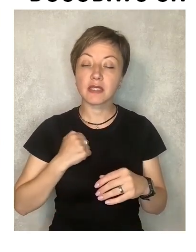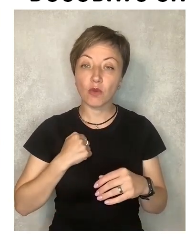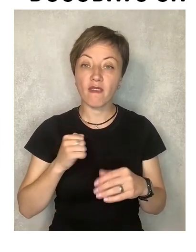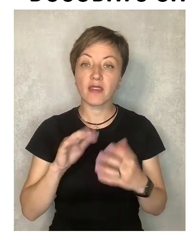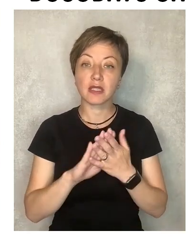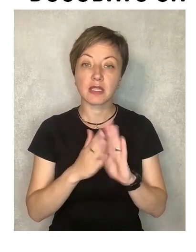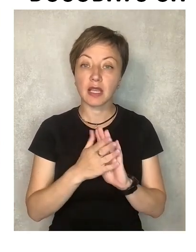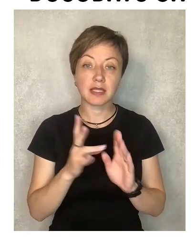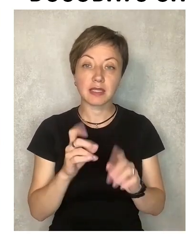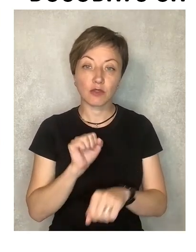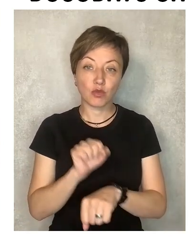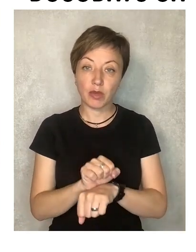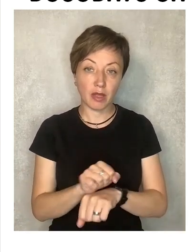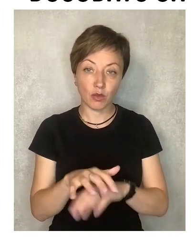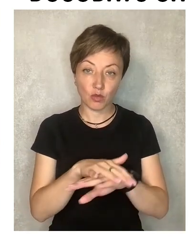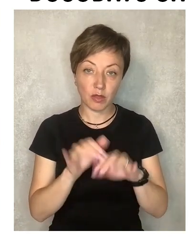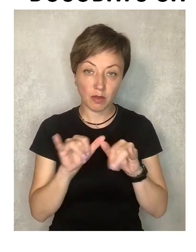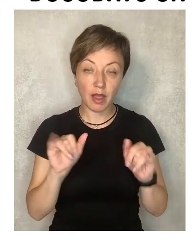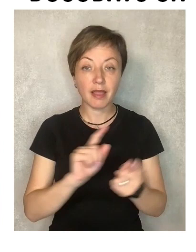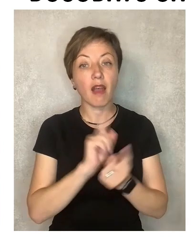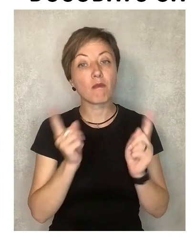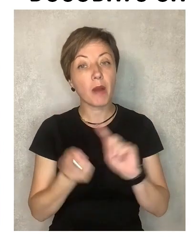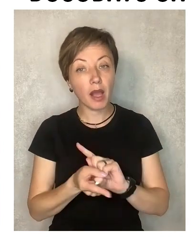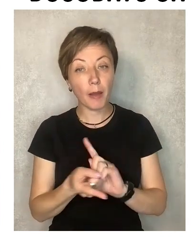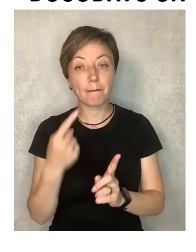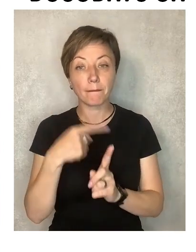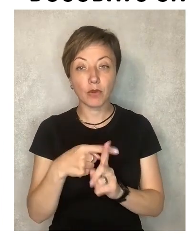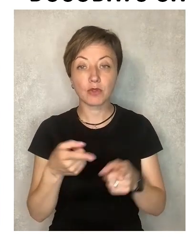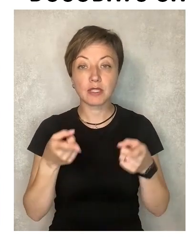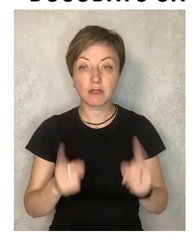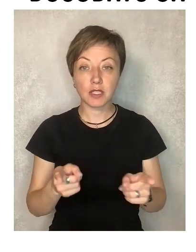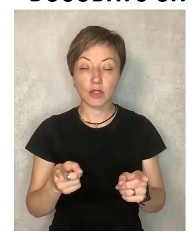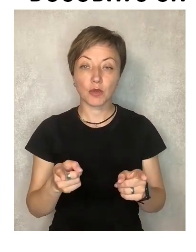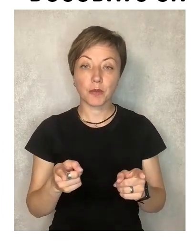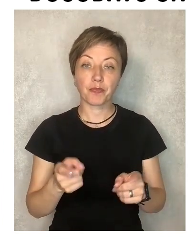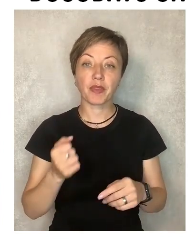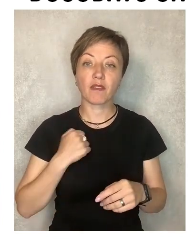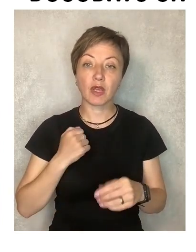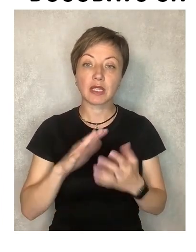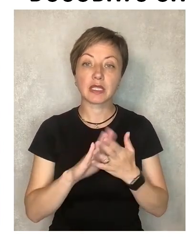зупинитись. Так, і навіть навпаки. Плюс, звісно, воєнний стан